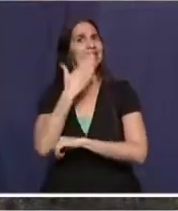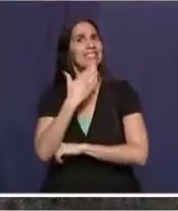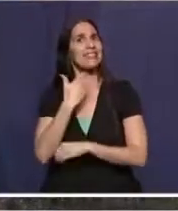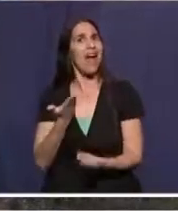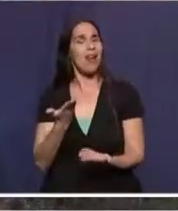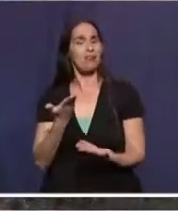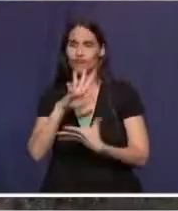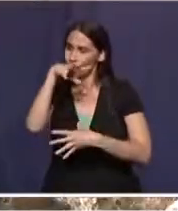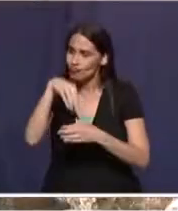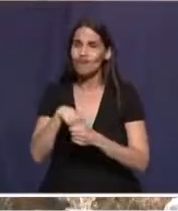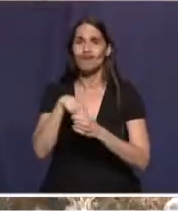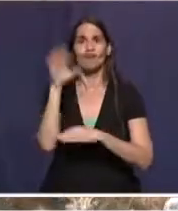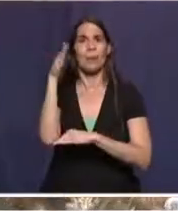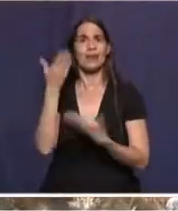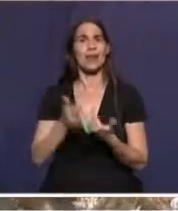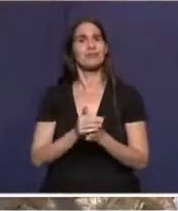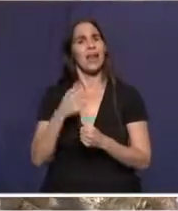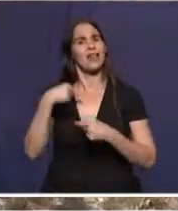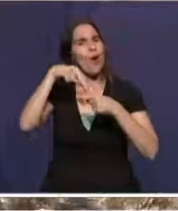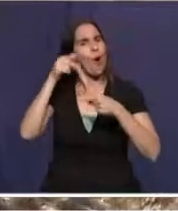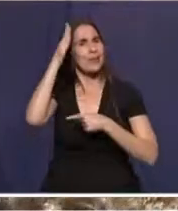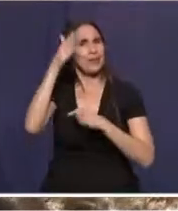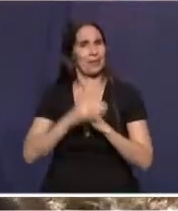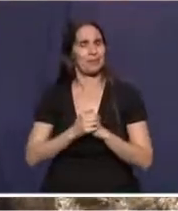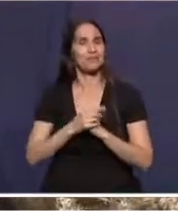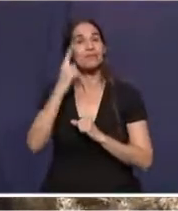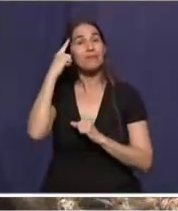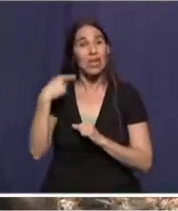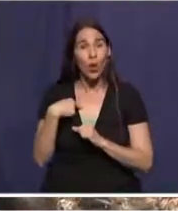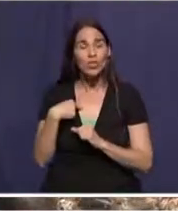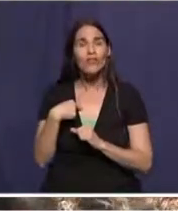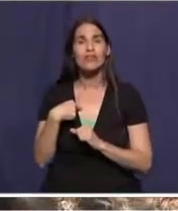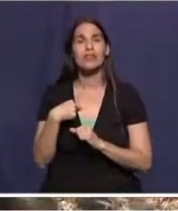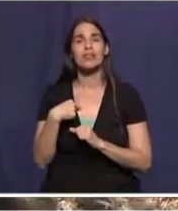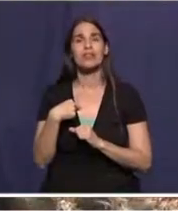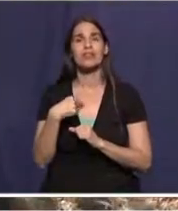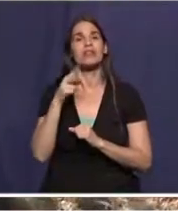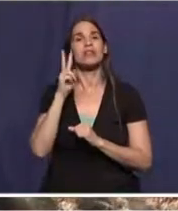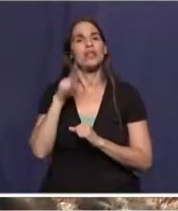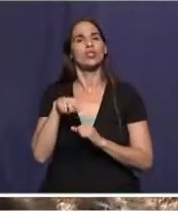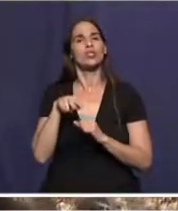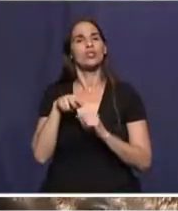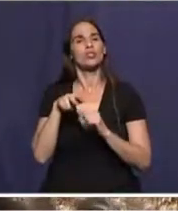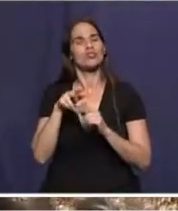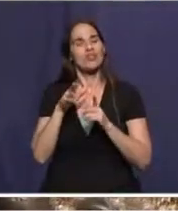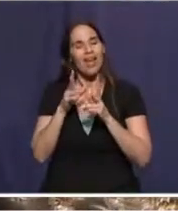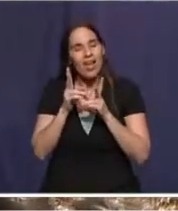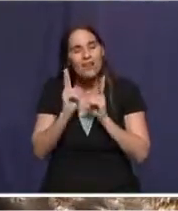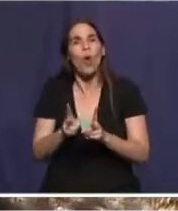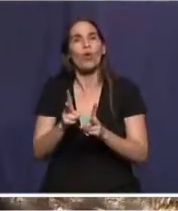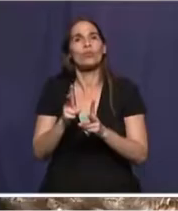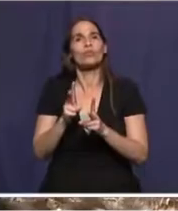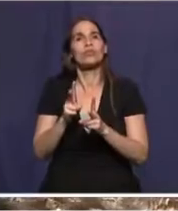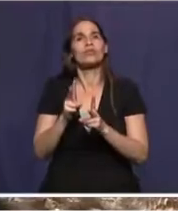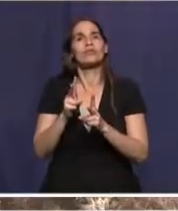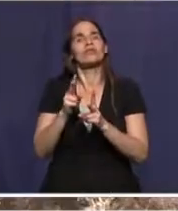ישראל ולהיות חלק ממנה. אני אופטימי ואני חושב שיש דרכים לקומם